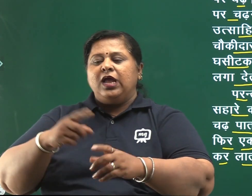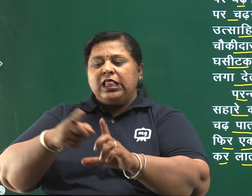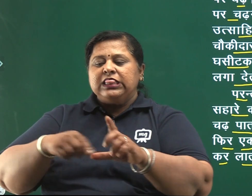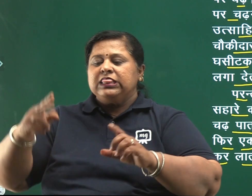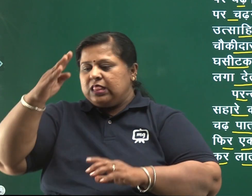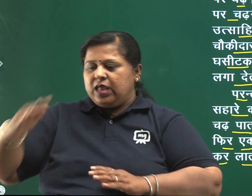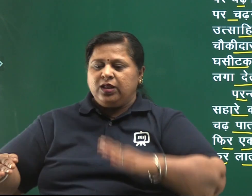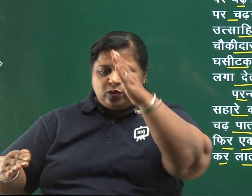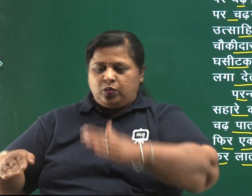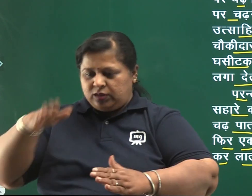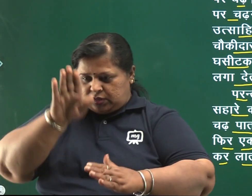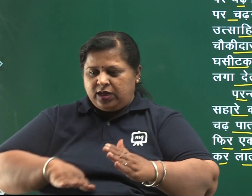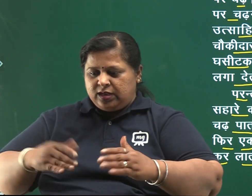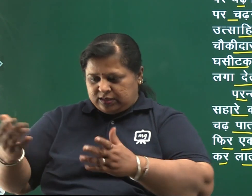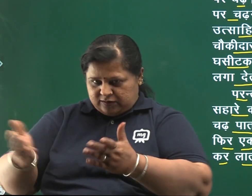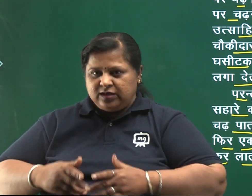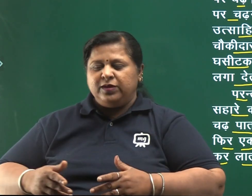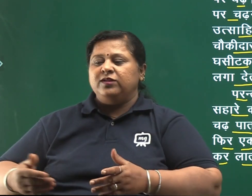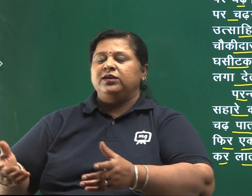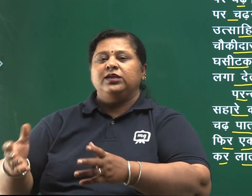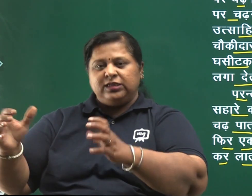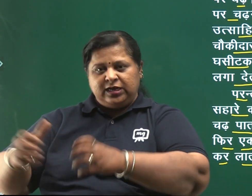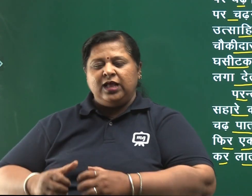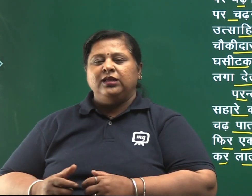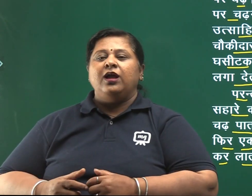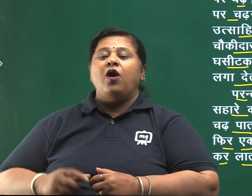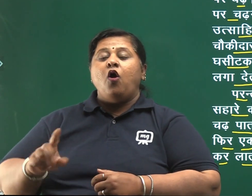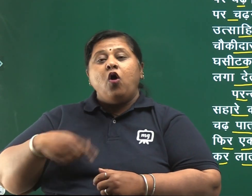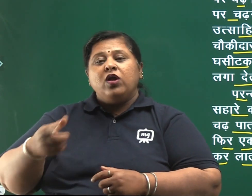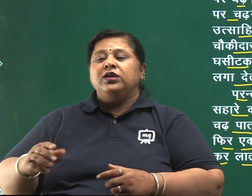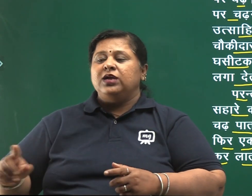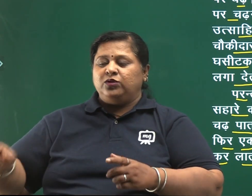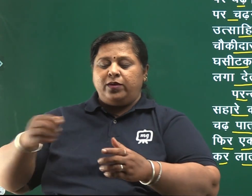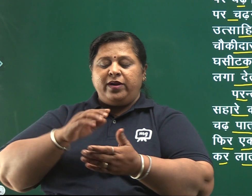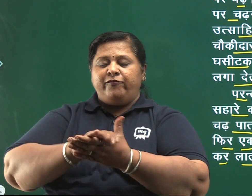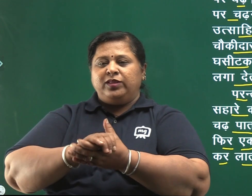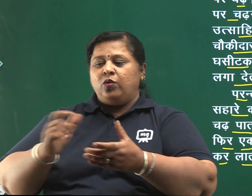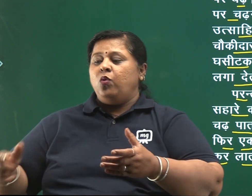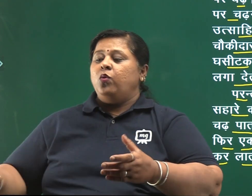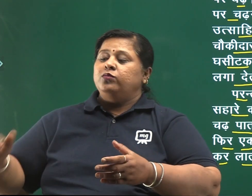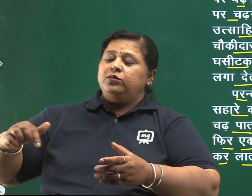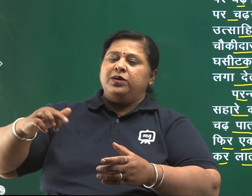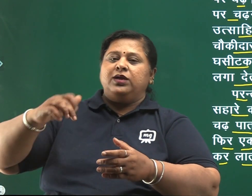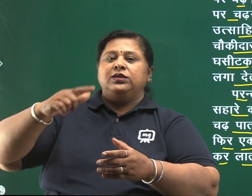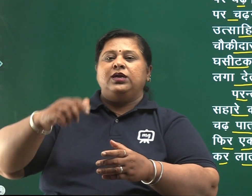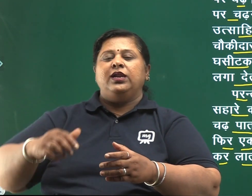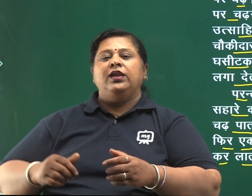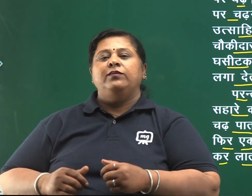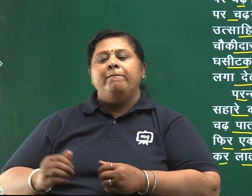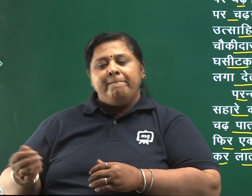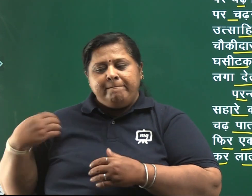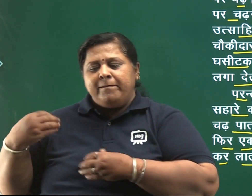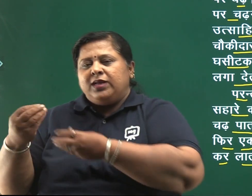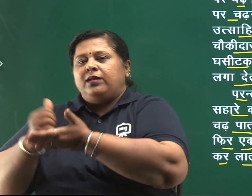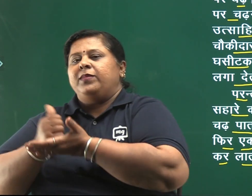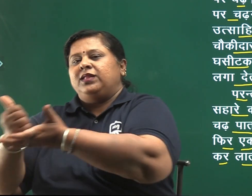सीढ़ी लेकर आती है और यासुकी-चान को चढ़ाने के लिए मदद